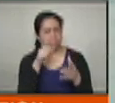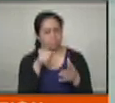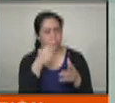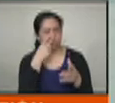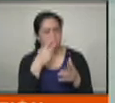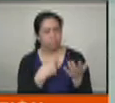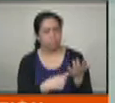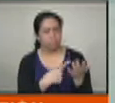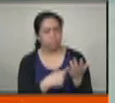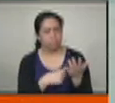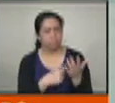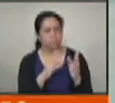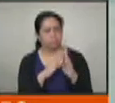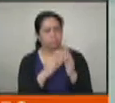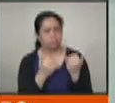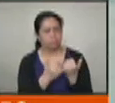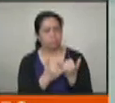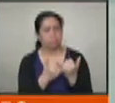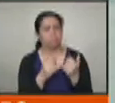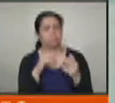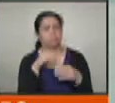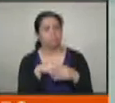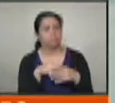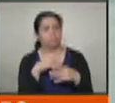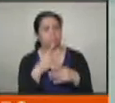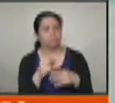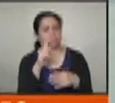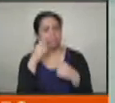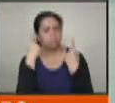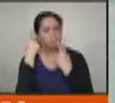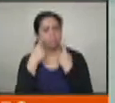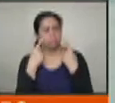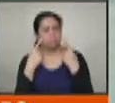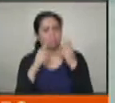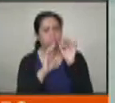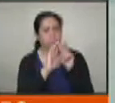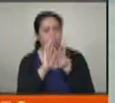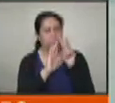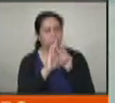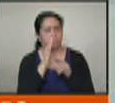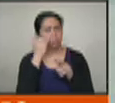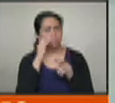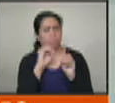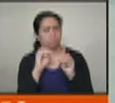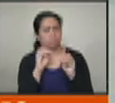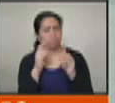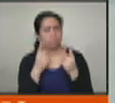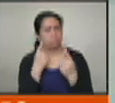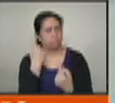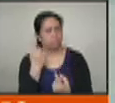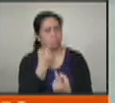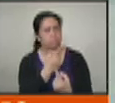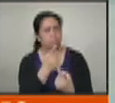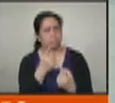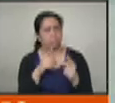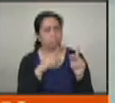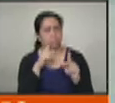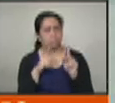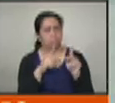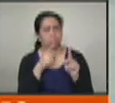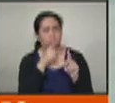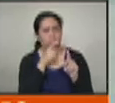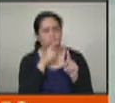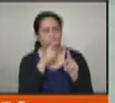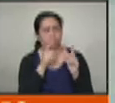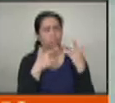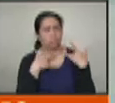eh, nagdidiskusyon yung barangay, mga taga-barangay at saka isang concerned citizen na nagbibideo. Bakit wala man lang isa doon sa mga tauhan ninyo